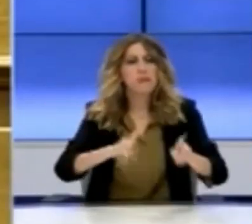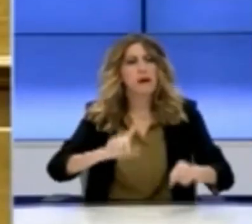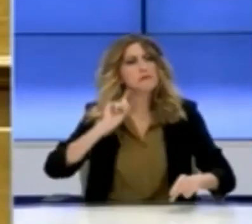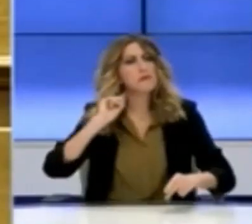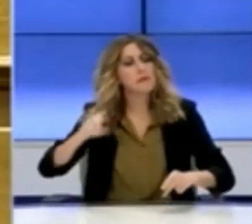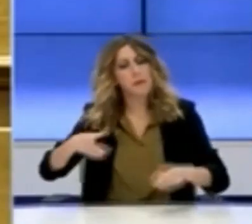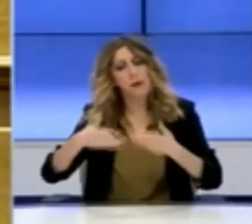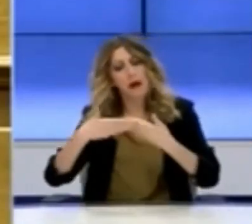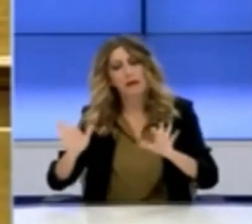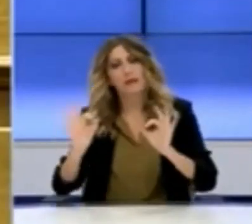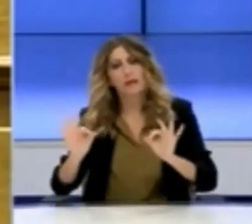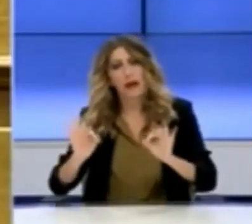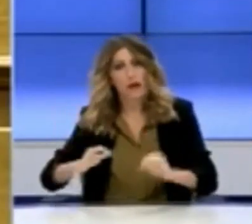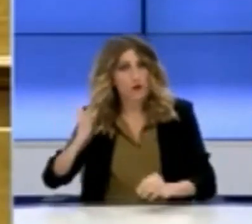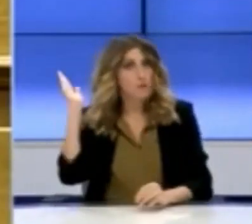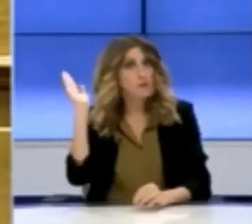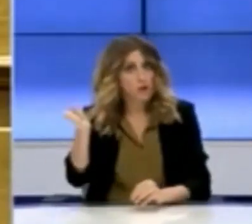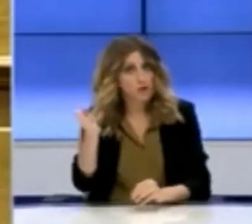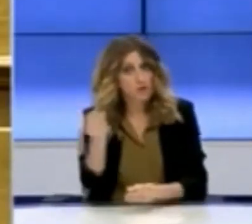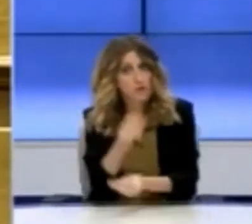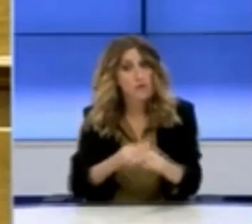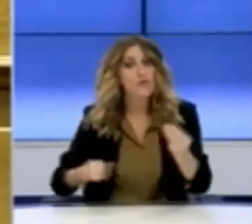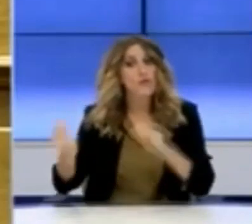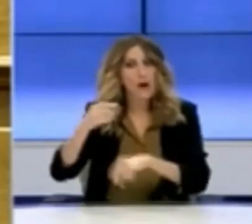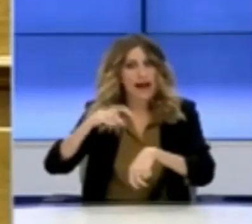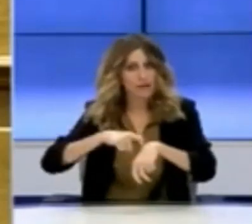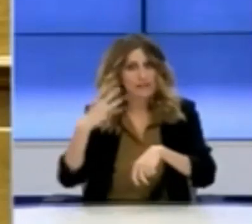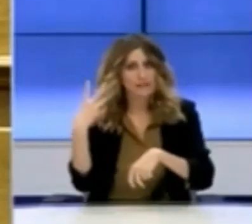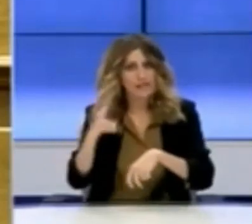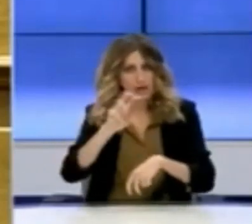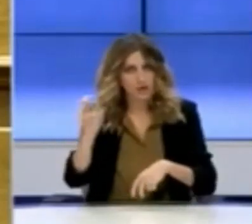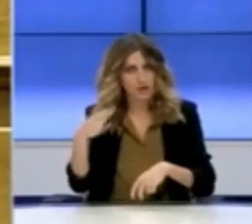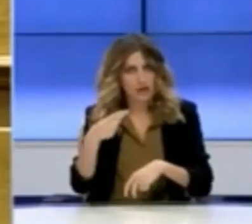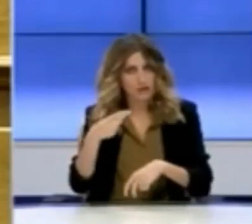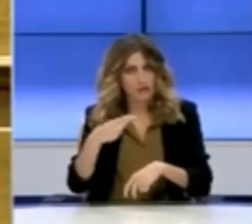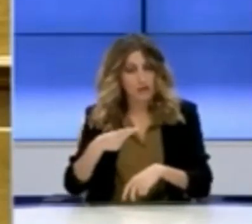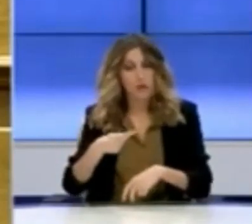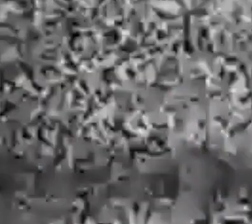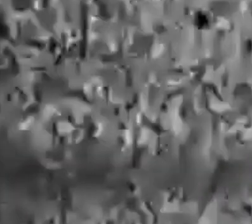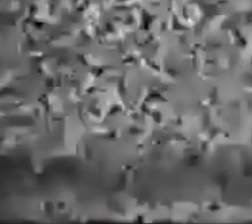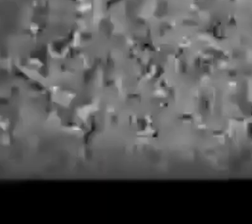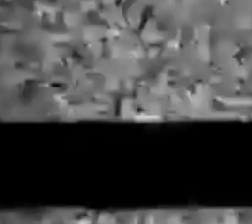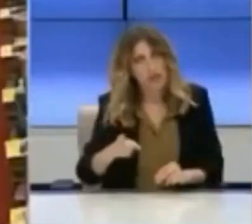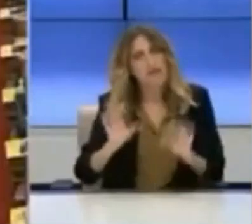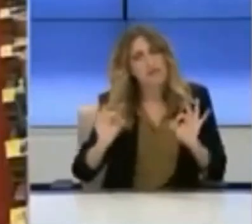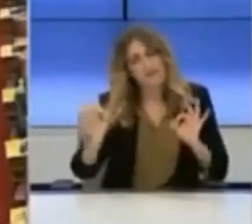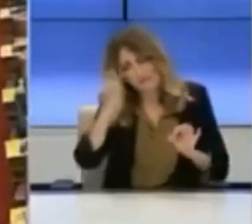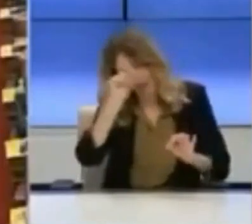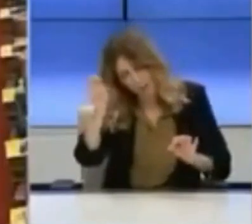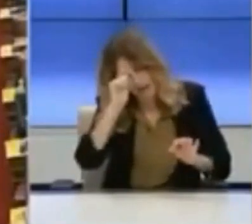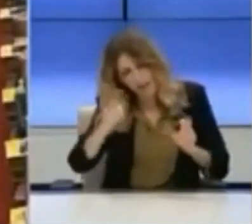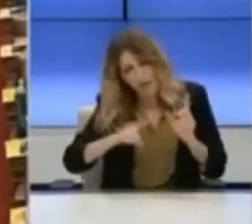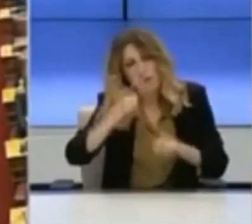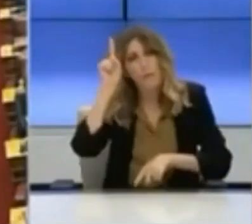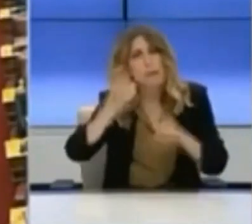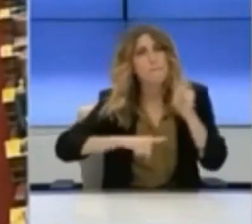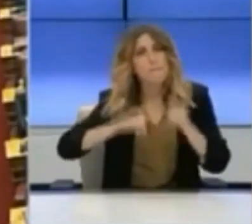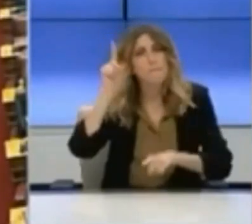μέτρα, θα αυξηθεί από τα 300 ευρώ στα 500. Όμως, ως μια